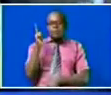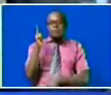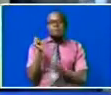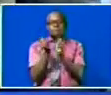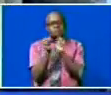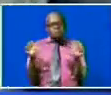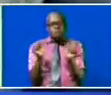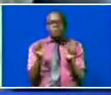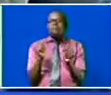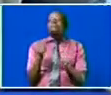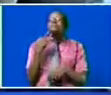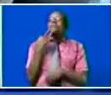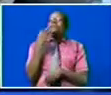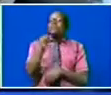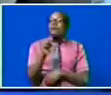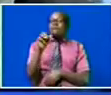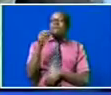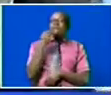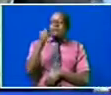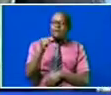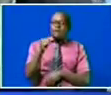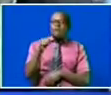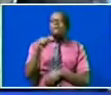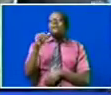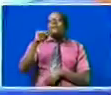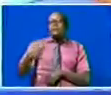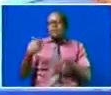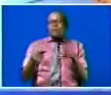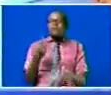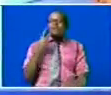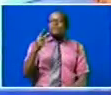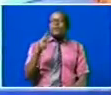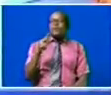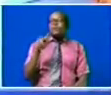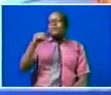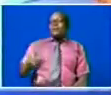kwa dhamana ya shilingi 500,000 au shilingi 200,000 pesa taslim.